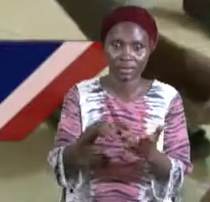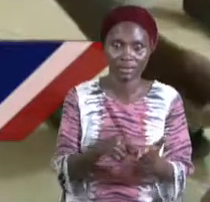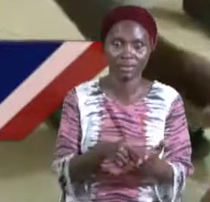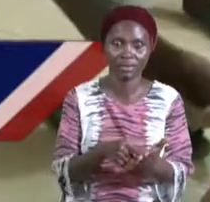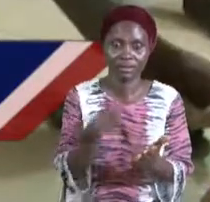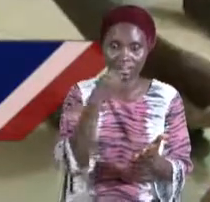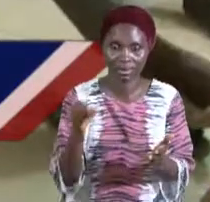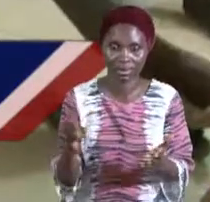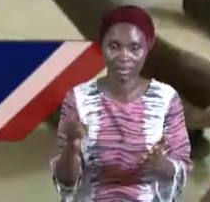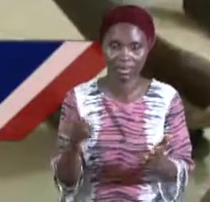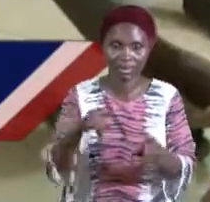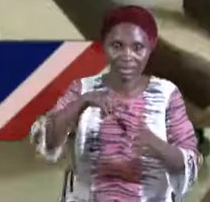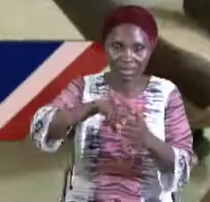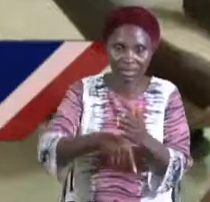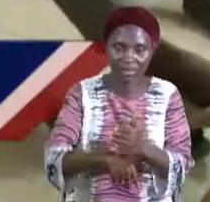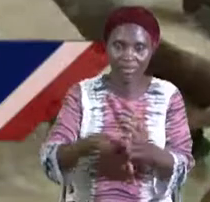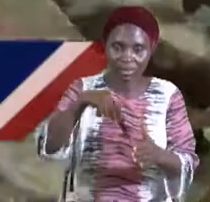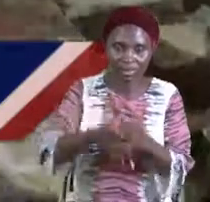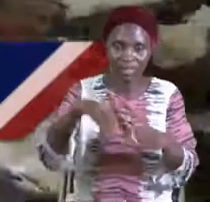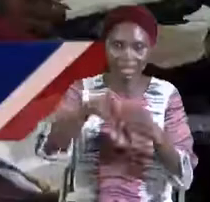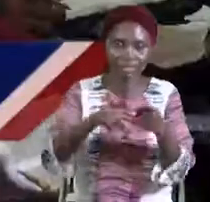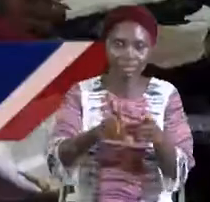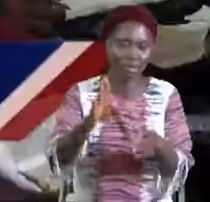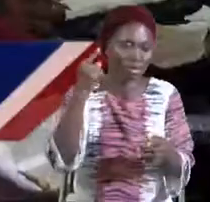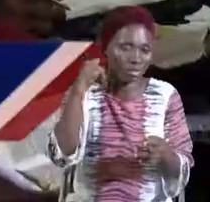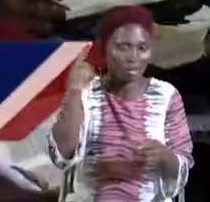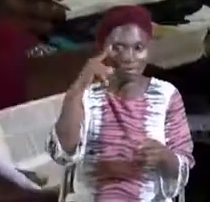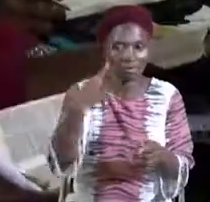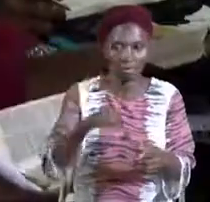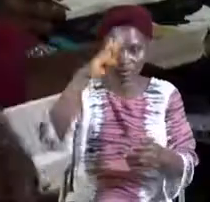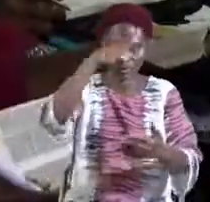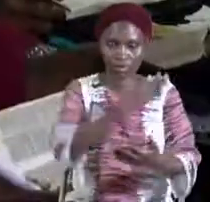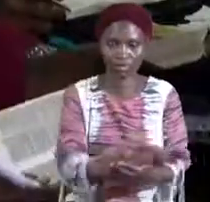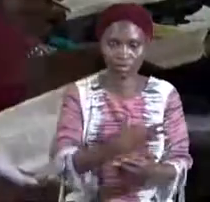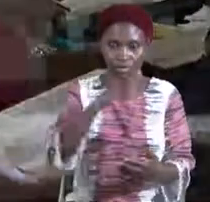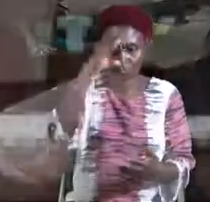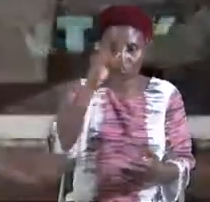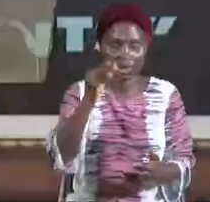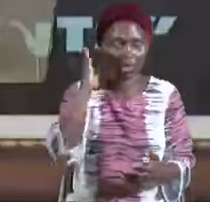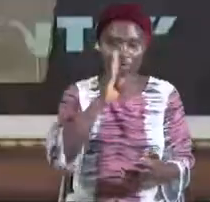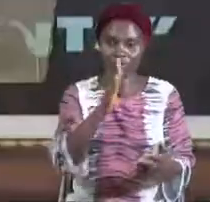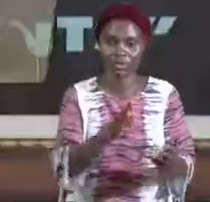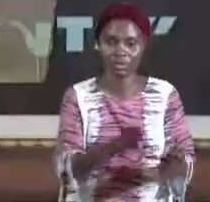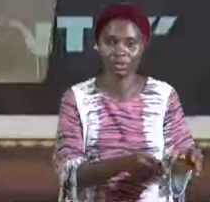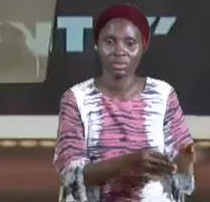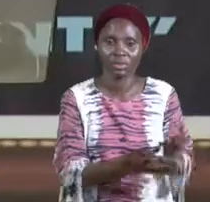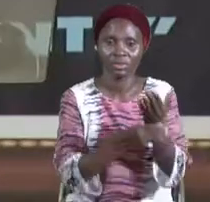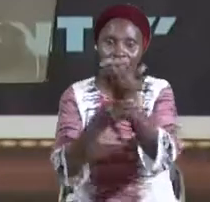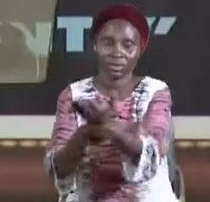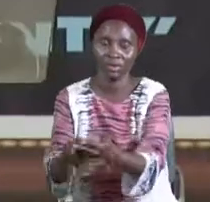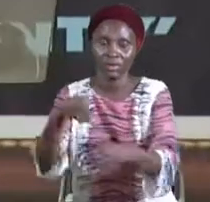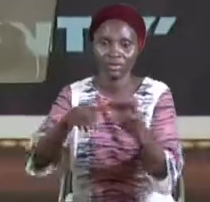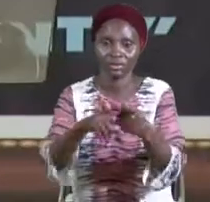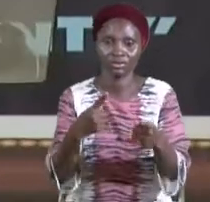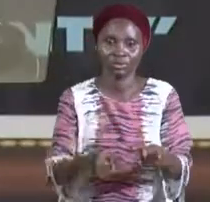Le Fils de l'homme doit être livré entre les mains des hommes. Il l'a